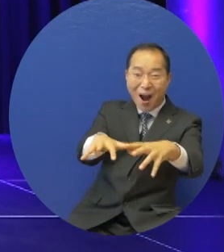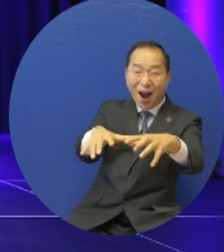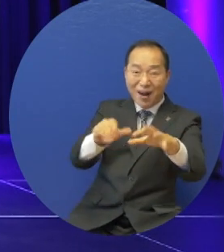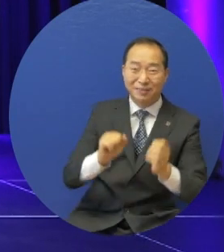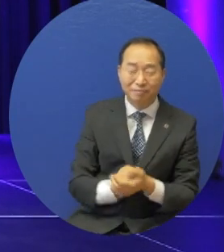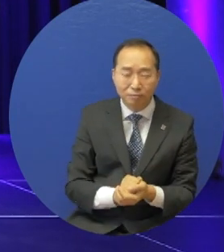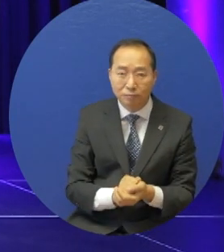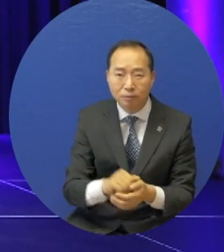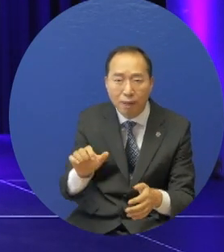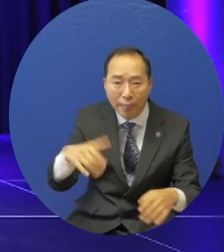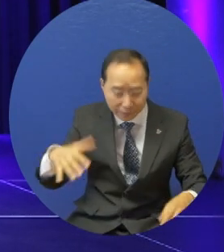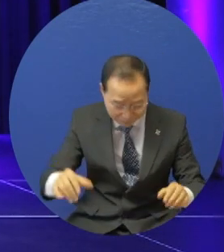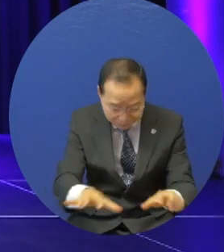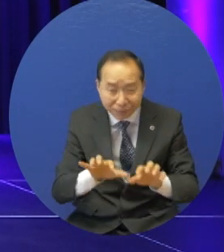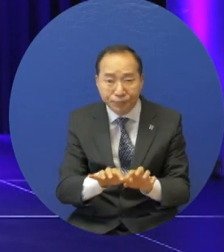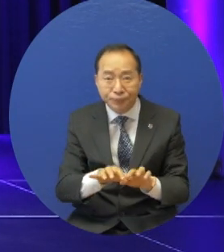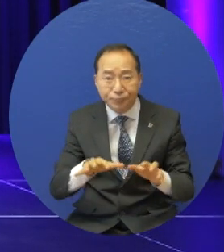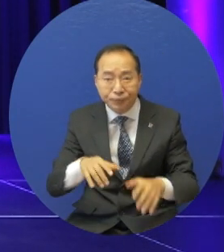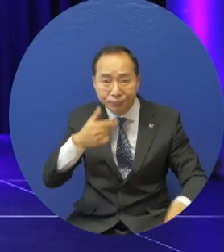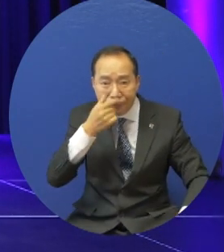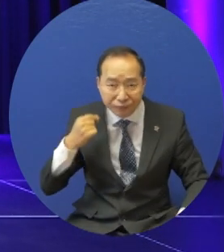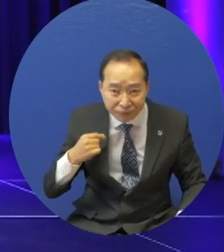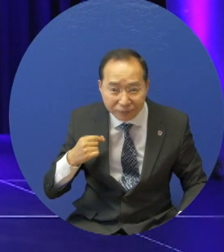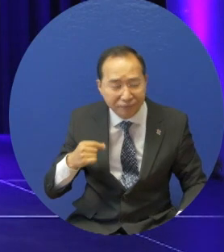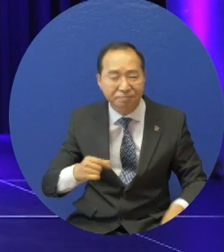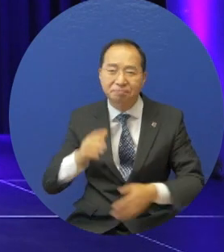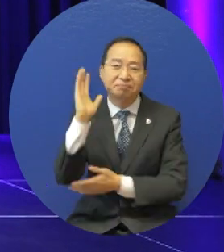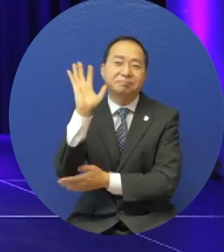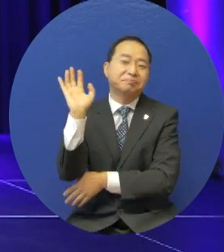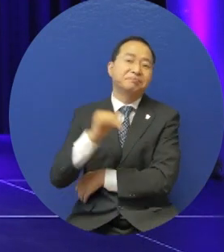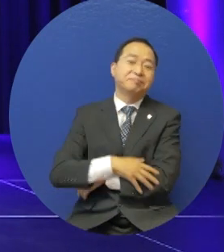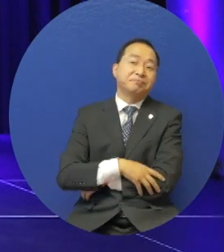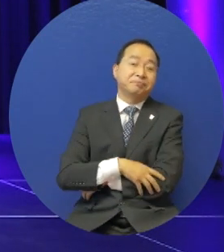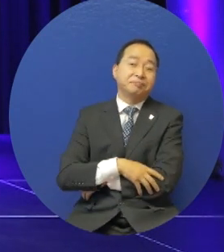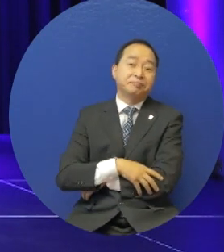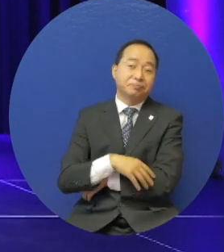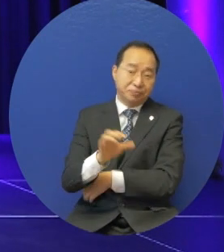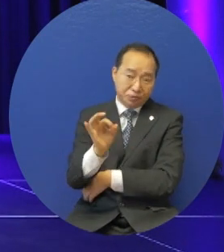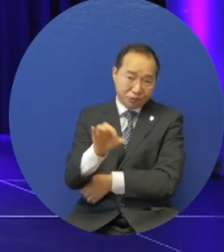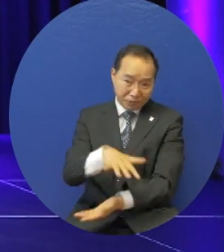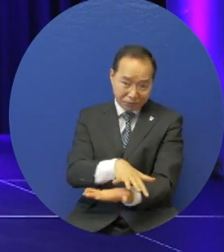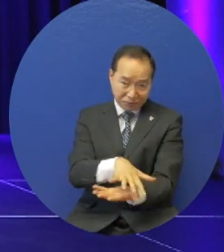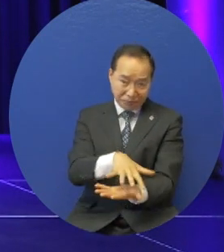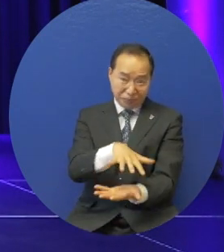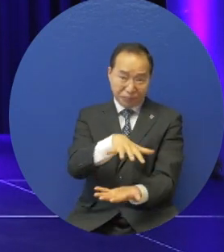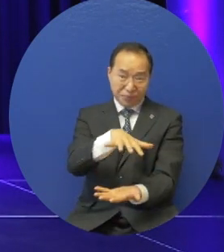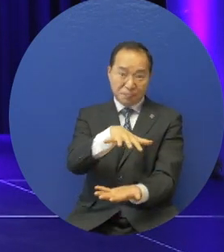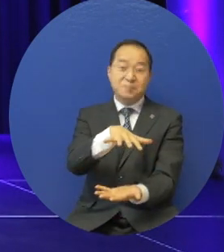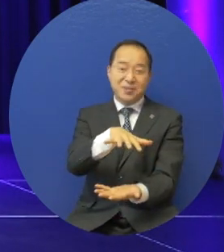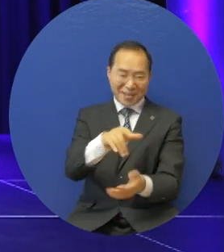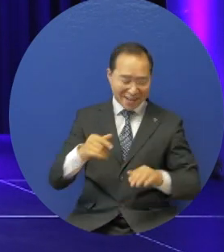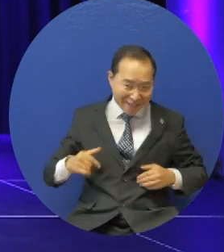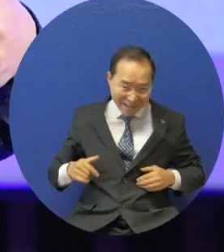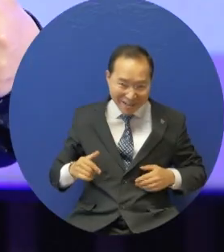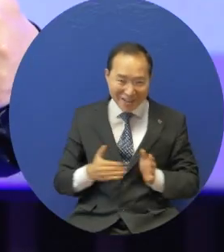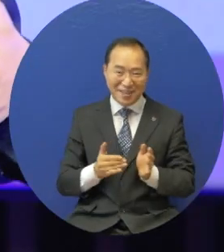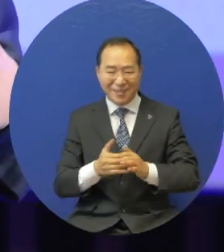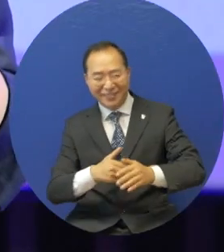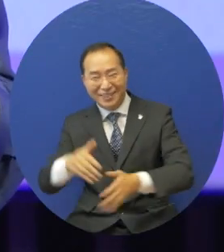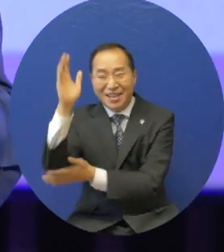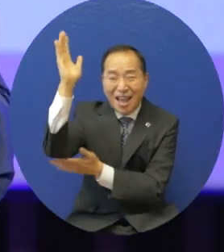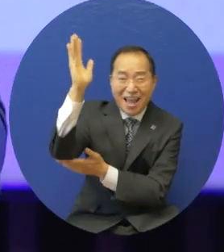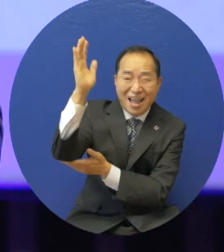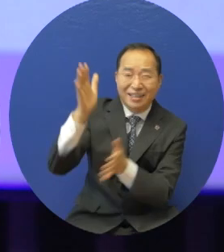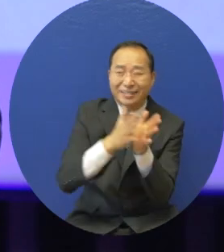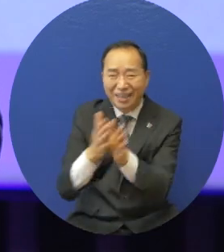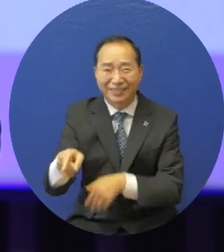쌓이지 않았다 싶으면 난 더 얘기 안 할래? 이렇게 하는 거죠. 그리고 돈을 던져주고, 그래서 충분히 쌓였다 싶으면 이야기를 이어가는 거예요. 그렇게